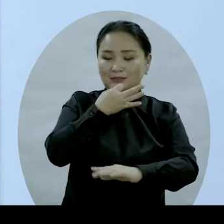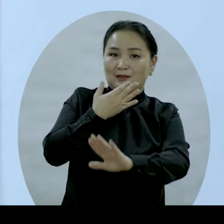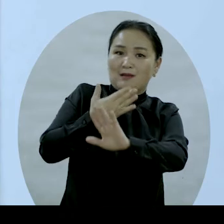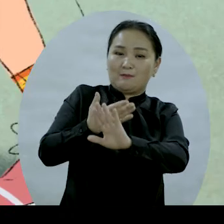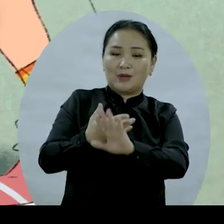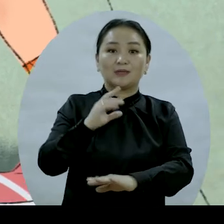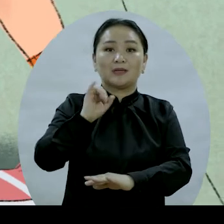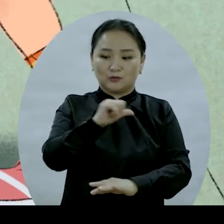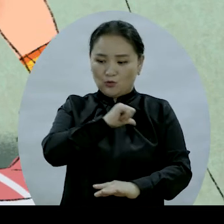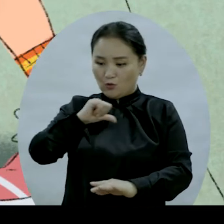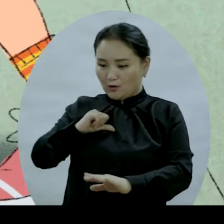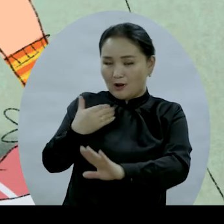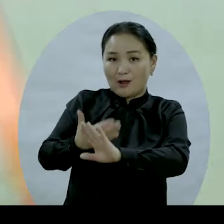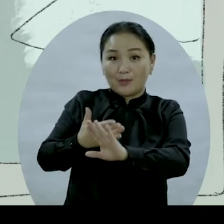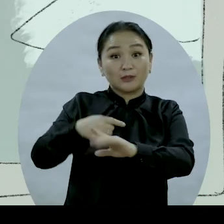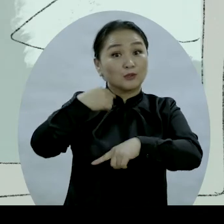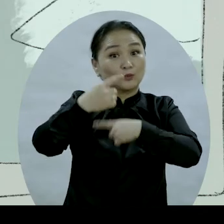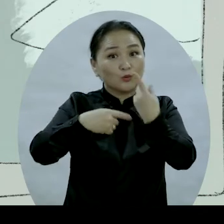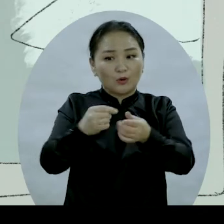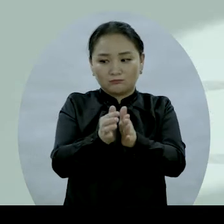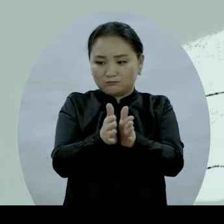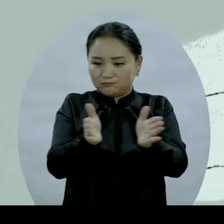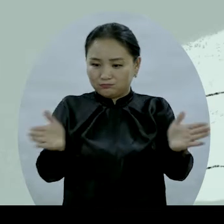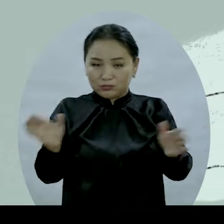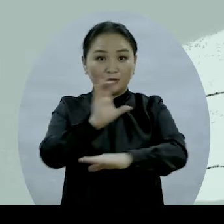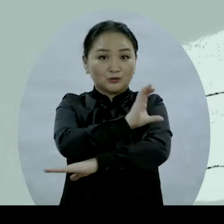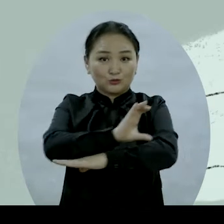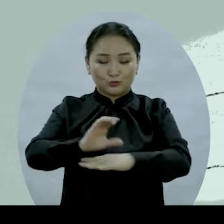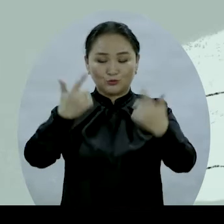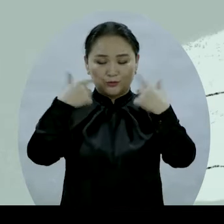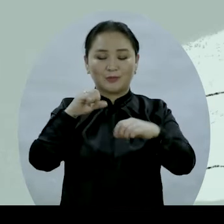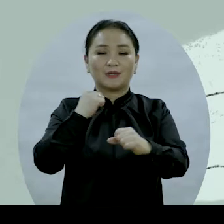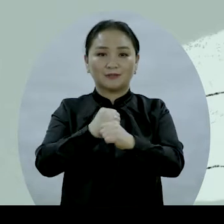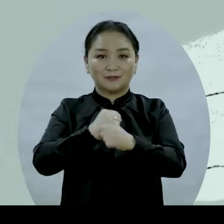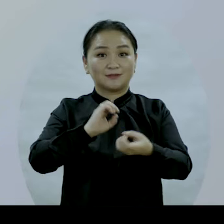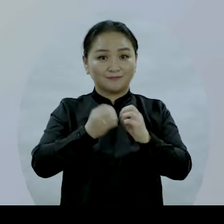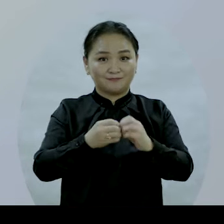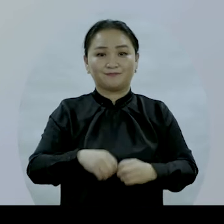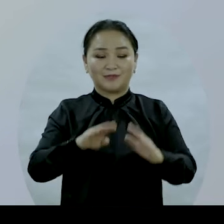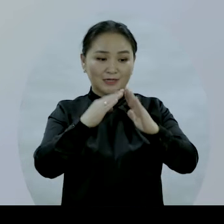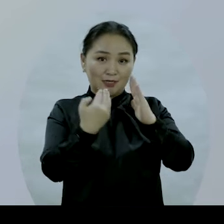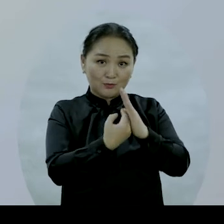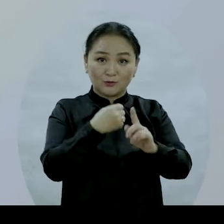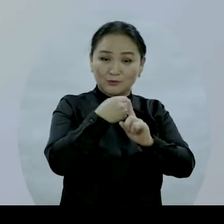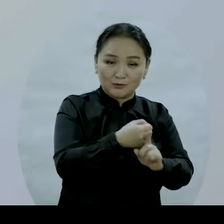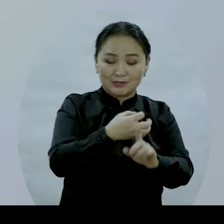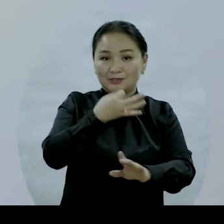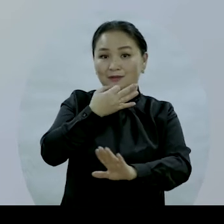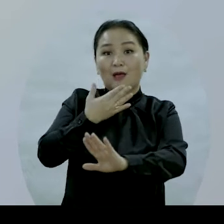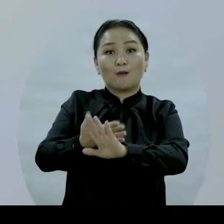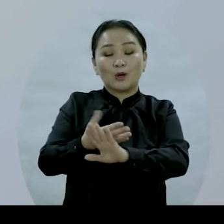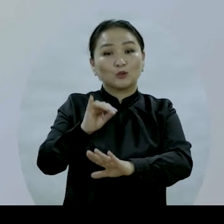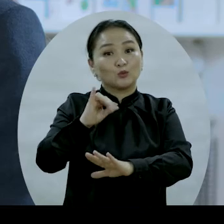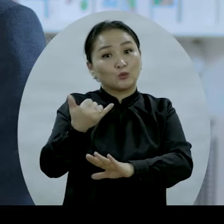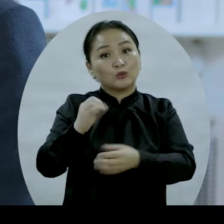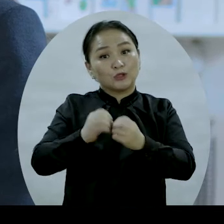сэргийлэх, өөрийн аюулгүй байдлаа хэрхэн хамгаалах тухай өргөн хүрээтэйгээр сургалтыг зохион байгуулж байна. Гэр бүлийн хүчирхийллээс урьдчилан сэргийлэхийн